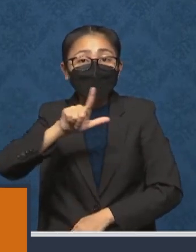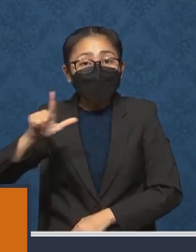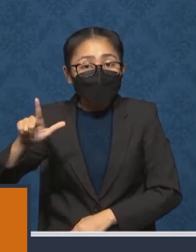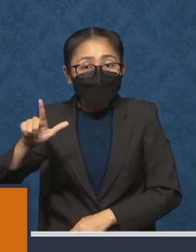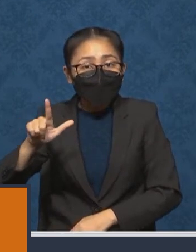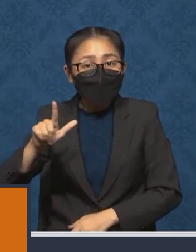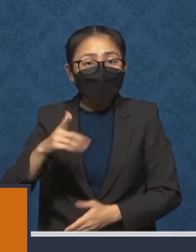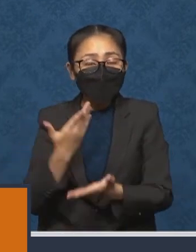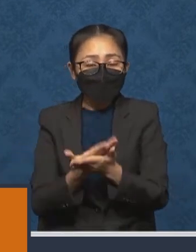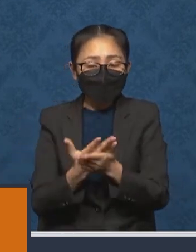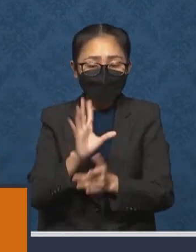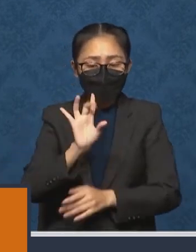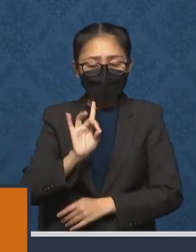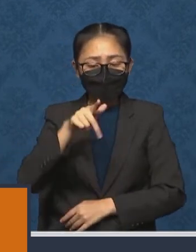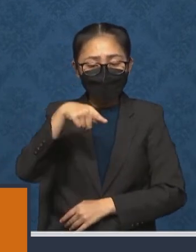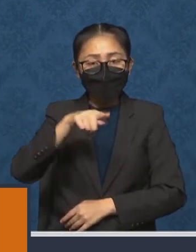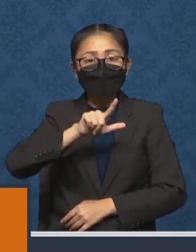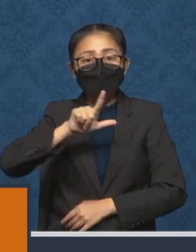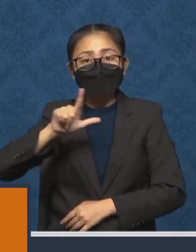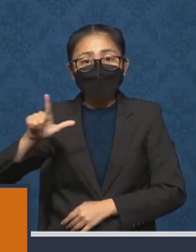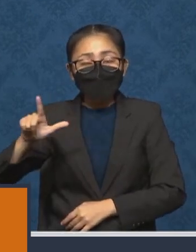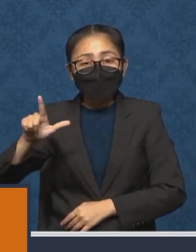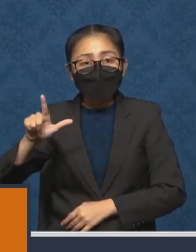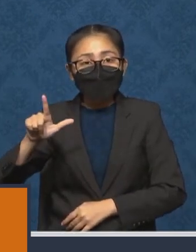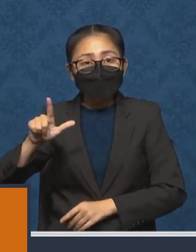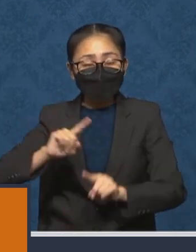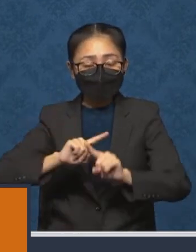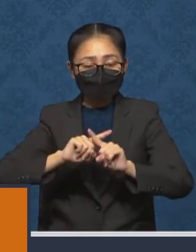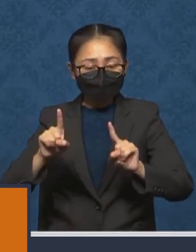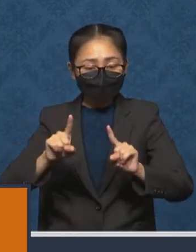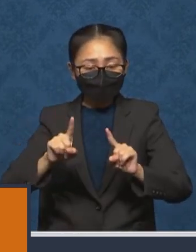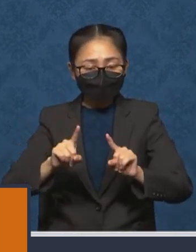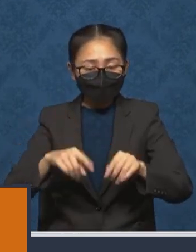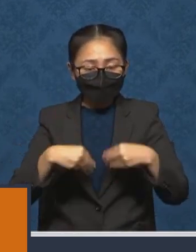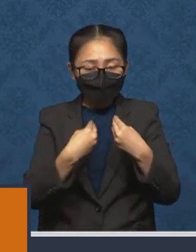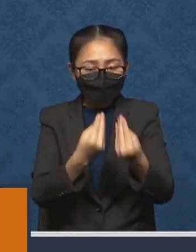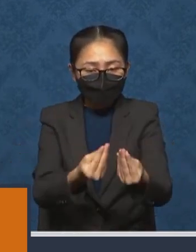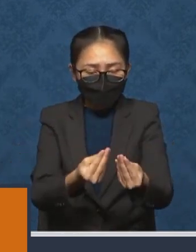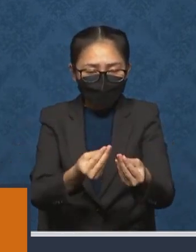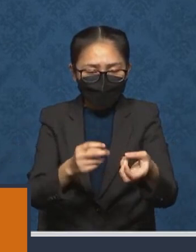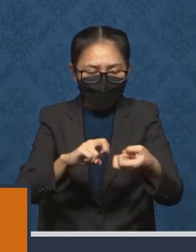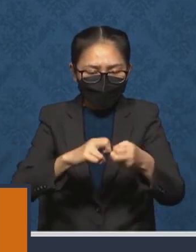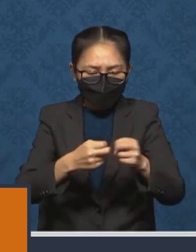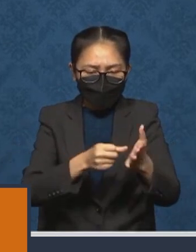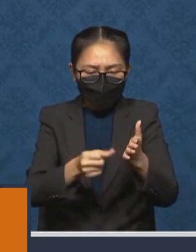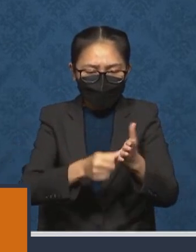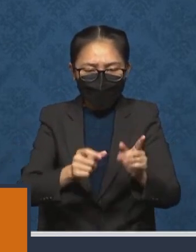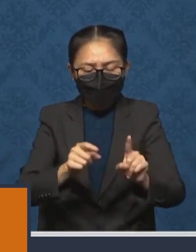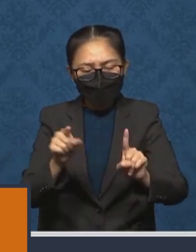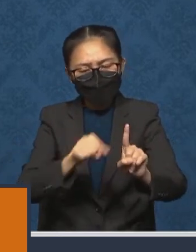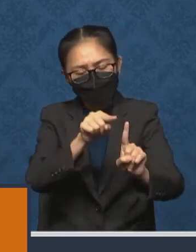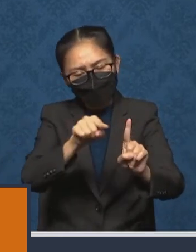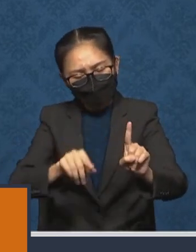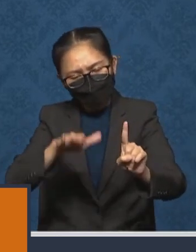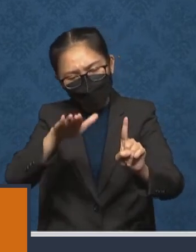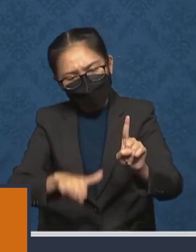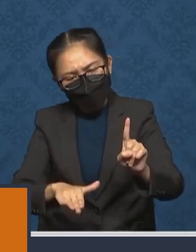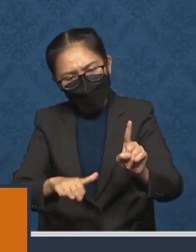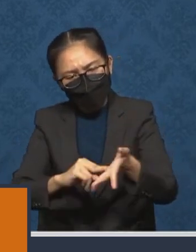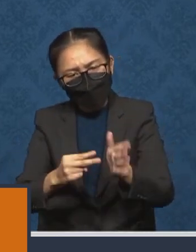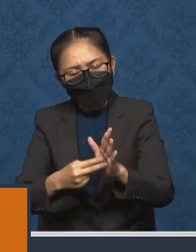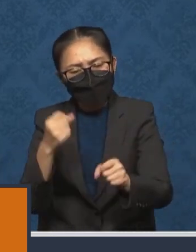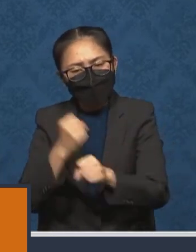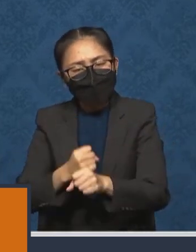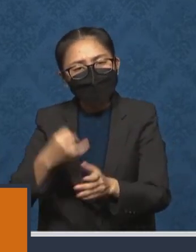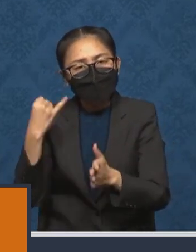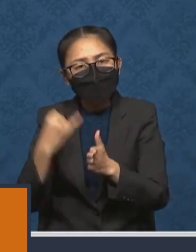บประมาณ 8,000 กว่าล้านบาทแต่ใช้กับการแก้ไขฟื้นฟูไม่ถึง 1% และอย่างนี้อัตราการกระทำผิดซ้